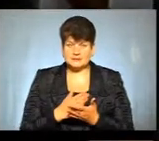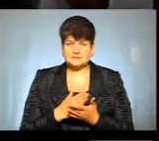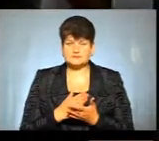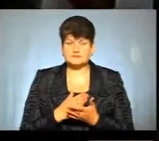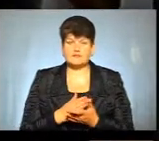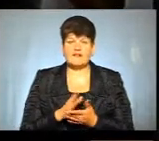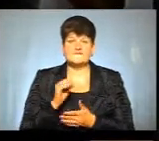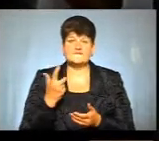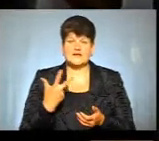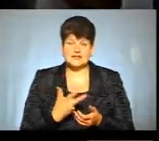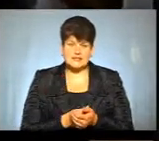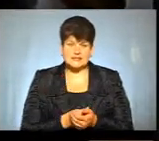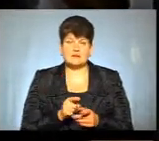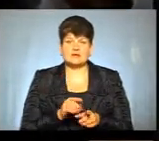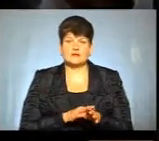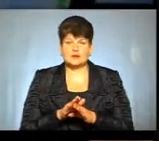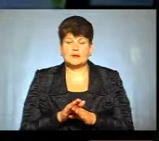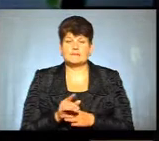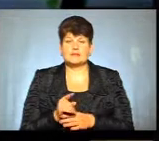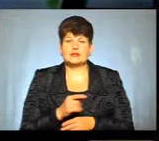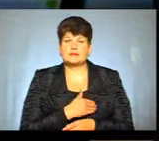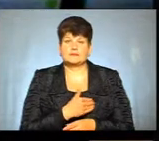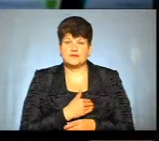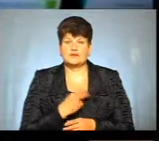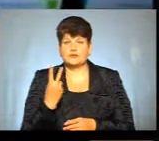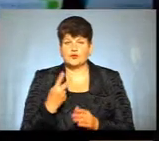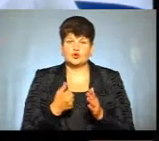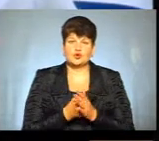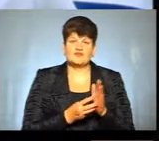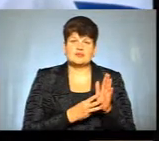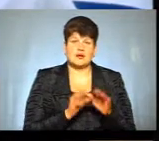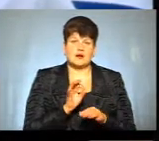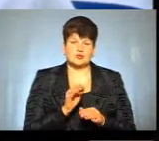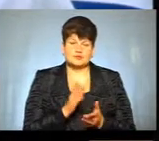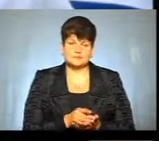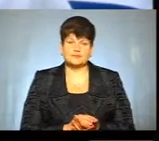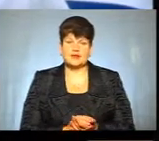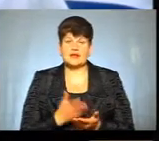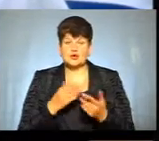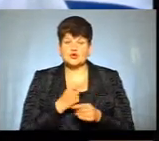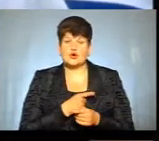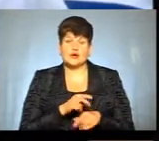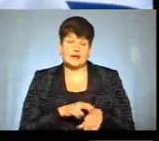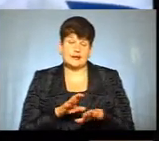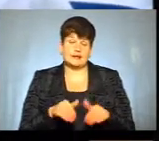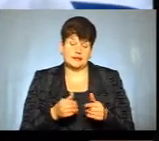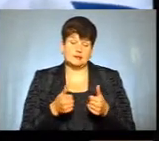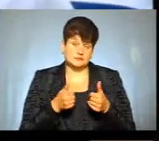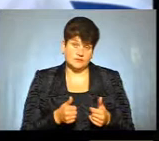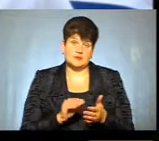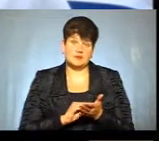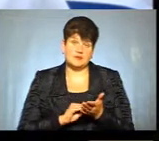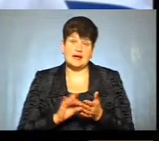ми дотримуємося певного режиму, має бути від 2 до 8 градусів. Якщо їм лікар дає добро, тоді вони виписують рецепт.